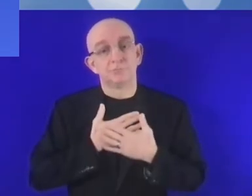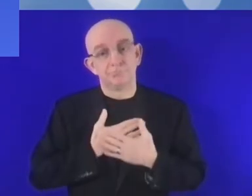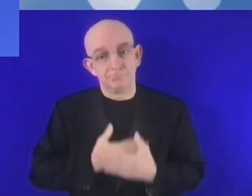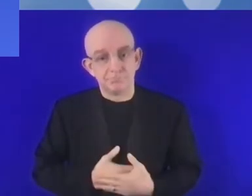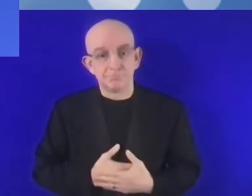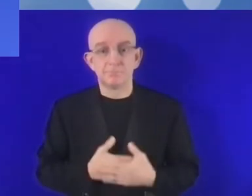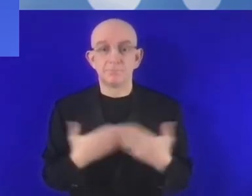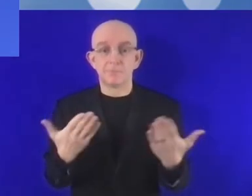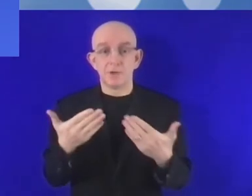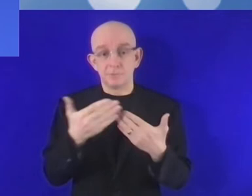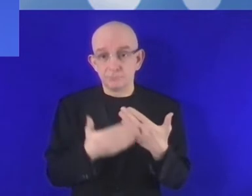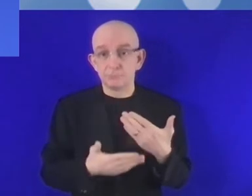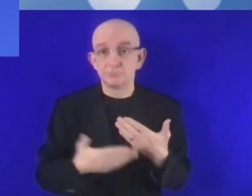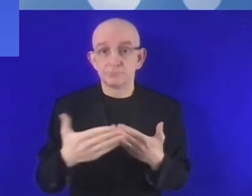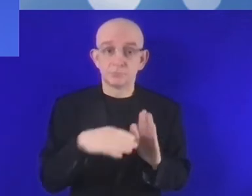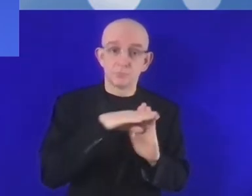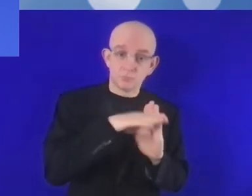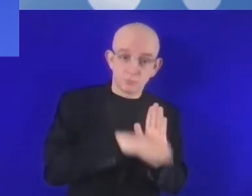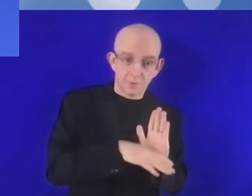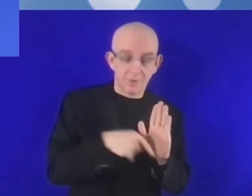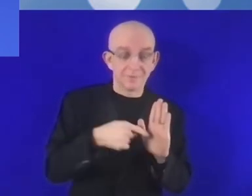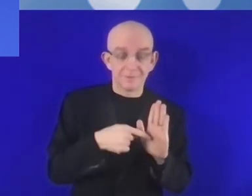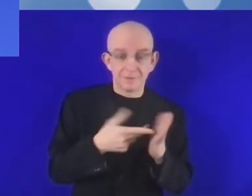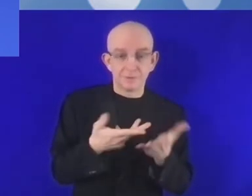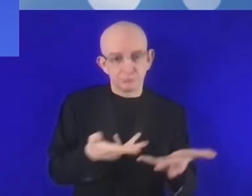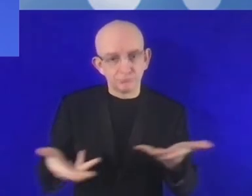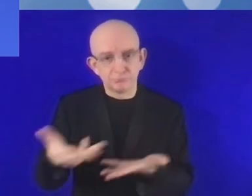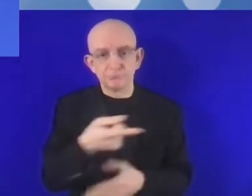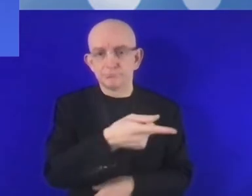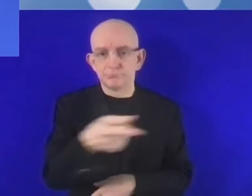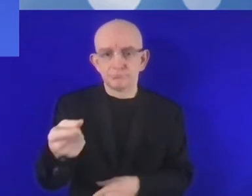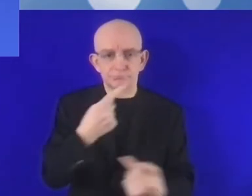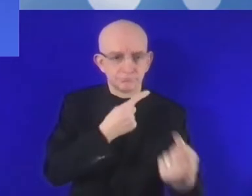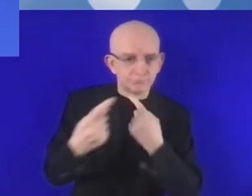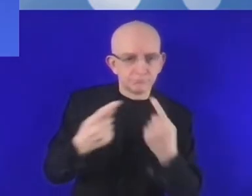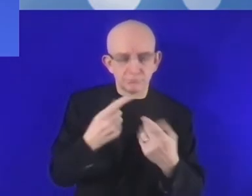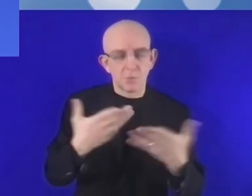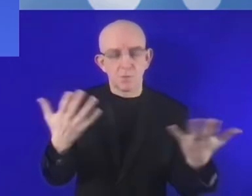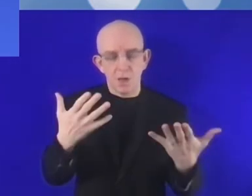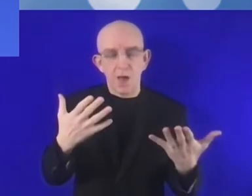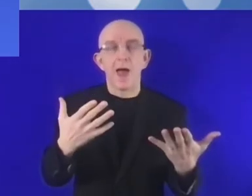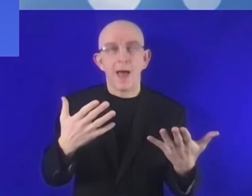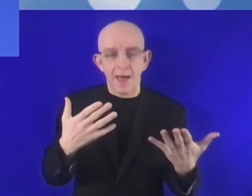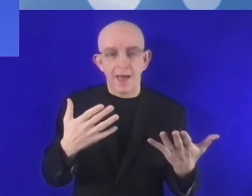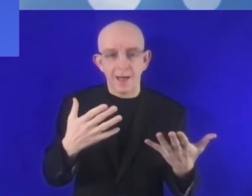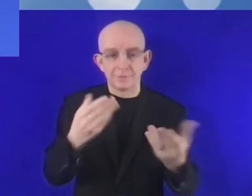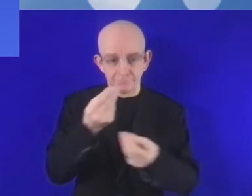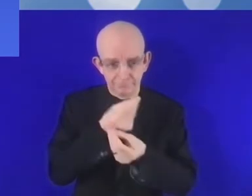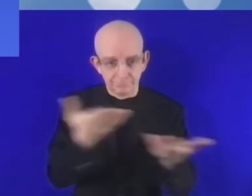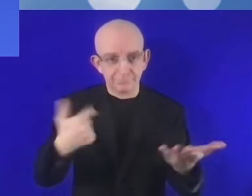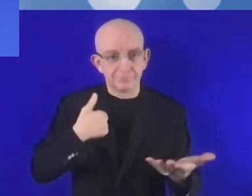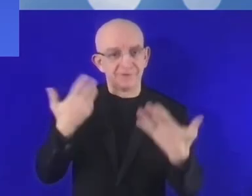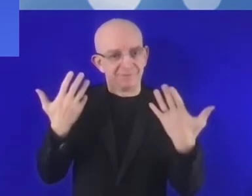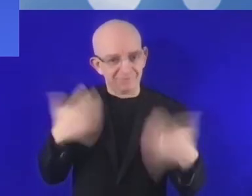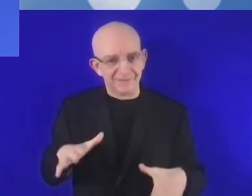يستطيعون مخاطبتكم اليوم. نحن تعلمنا كثيرا أثناء الجائحة، ومن الدروس المستفادة من